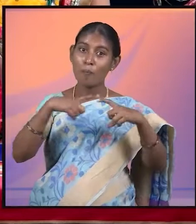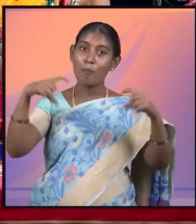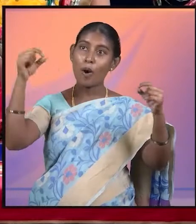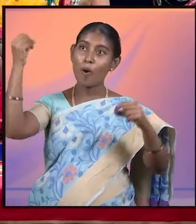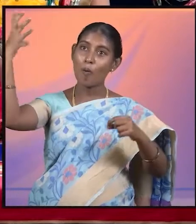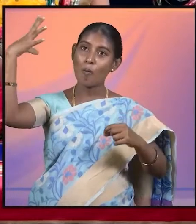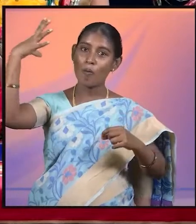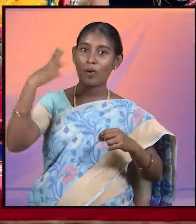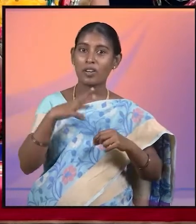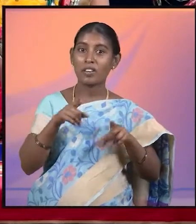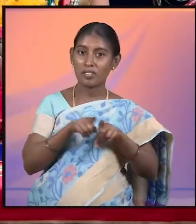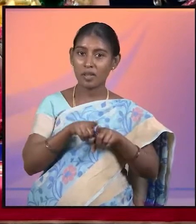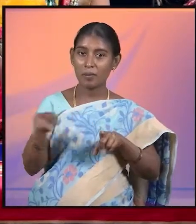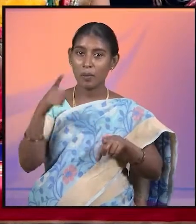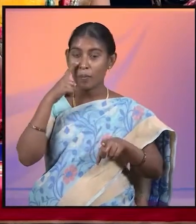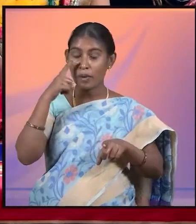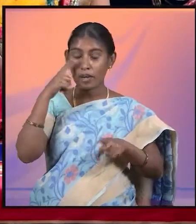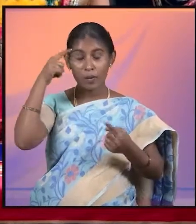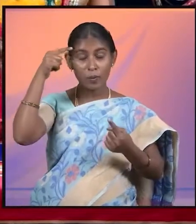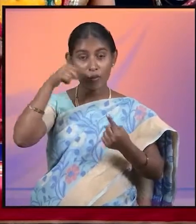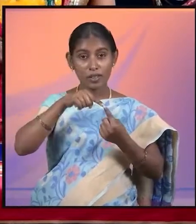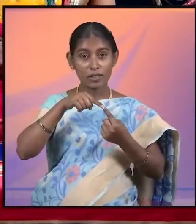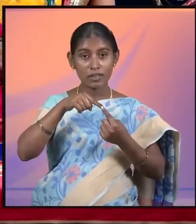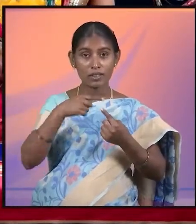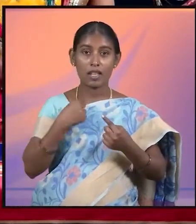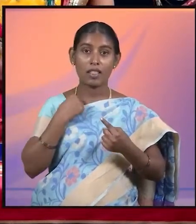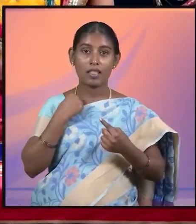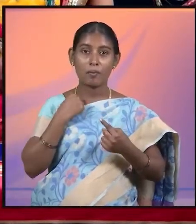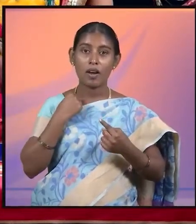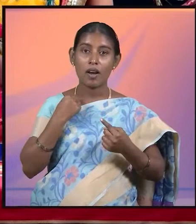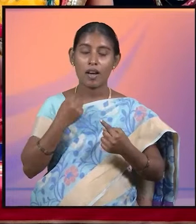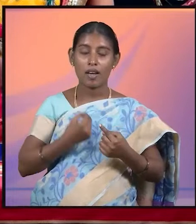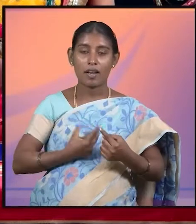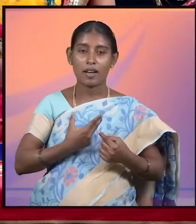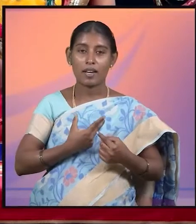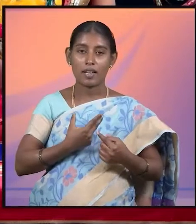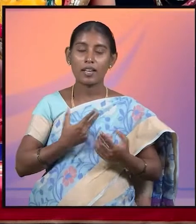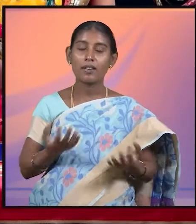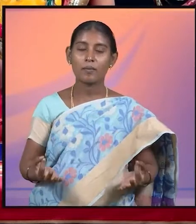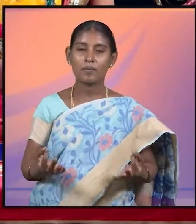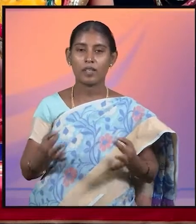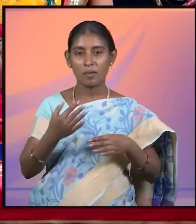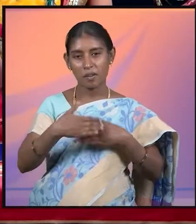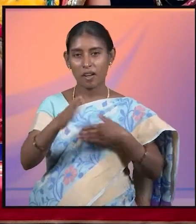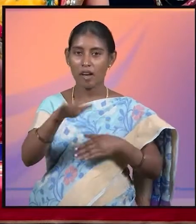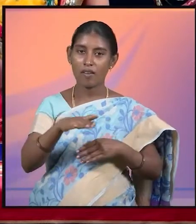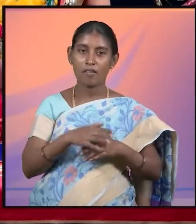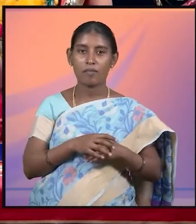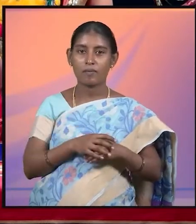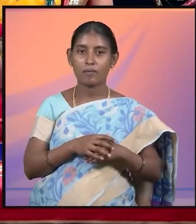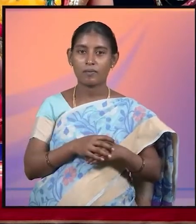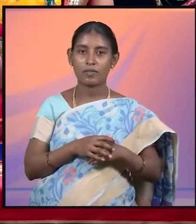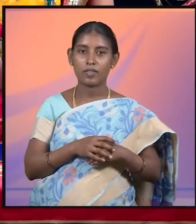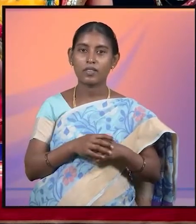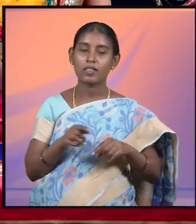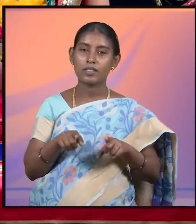நினைவா மாங்கனி திருவிழா நடக்குது. சைவ சமயத்துக்கு காரைக்கால் அம்மையார்னா வைணவ சமயத்துக்கும்